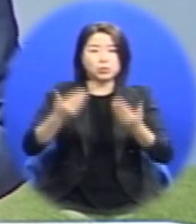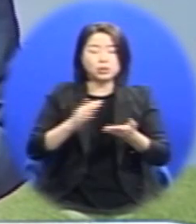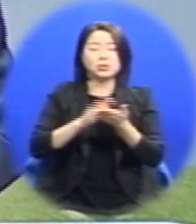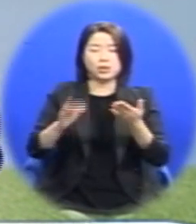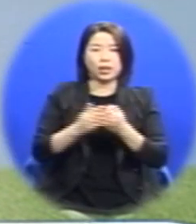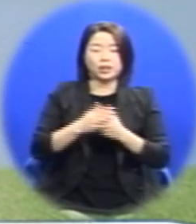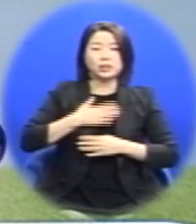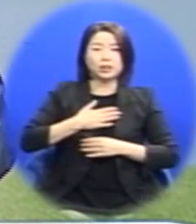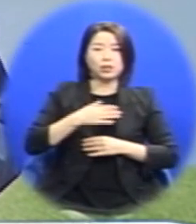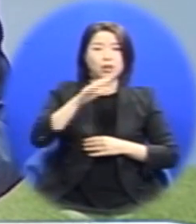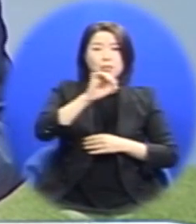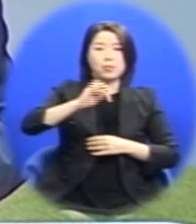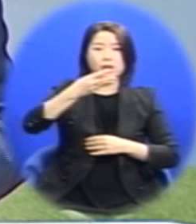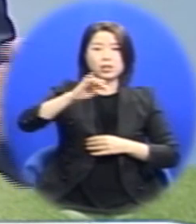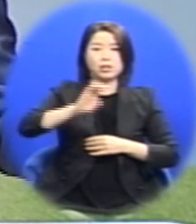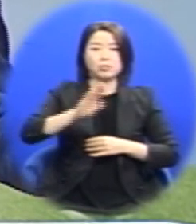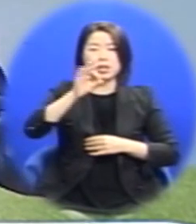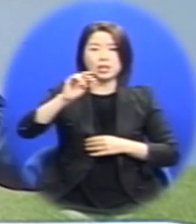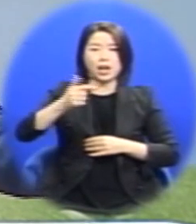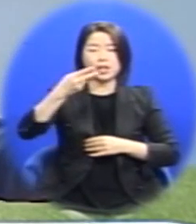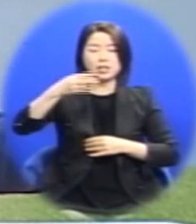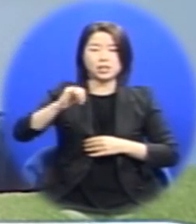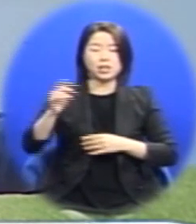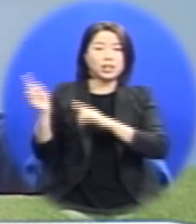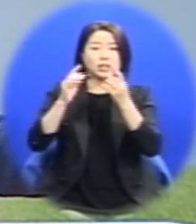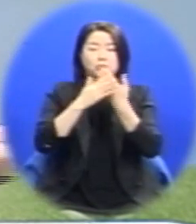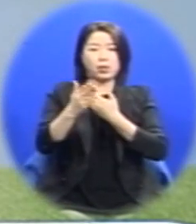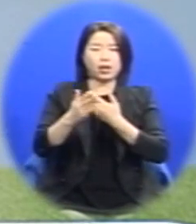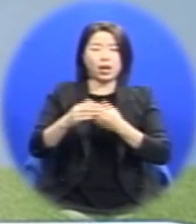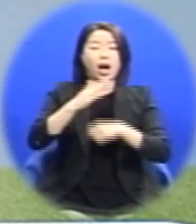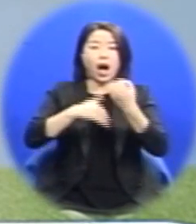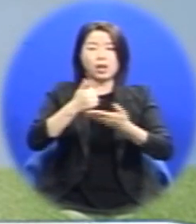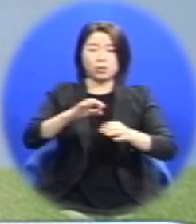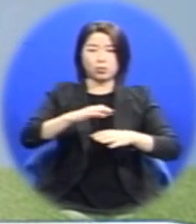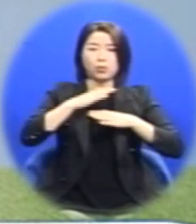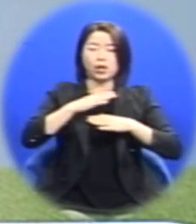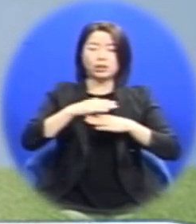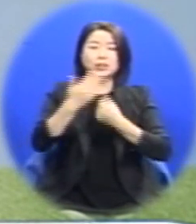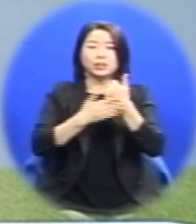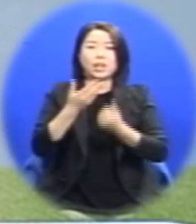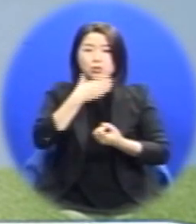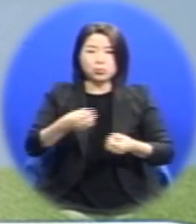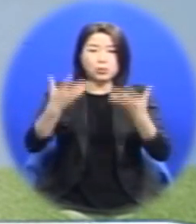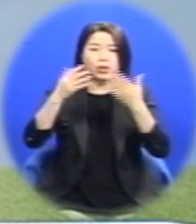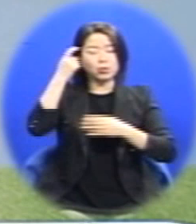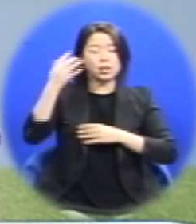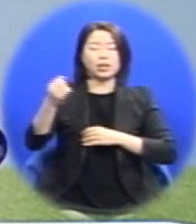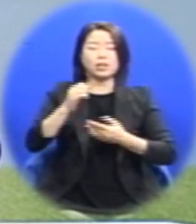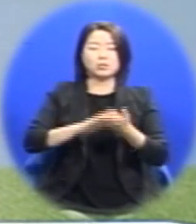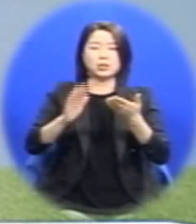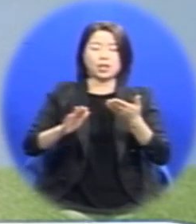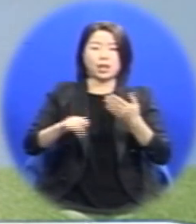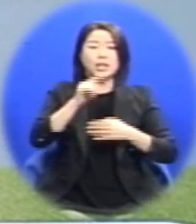저는 필립 얀 씨의 이번 집회가 저희 교회에는 굉장히 놀라운 하나님의 은혜의 축복이라고 생각합니다. 필립